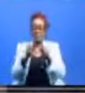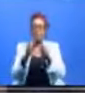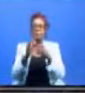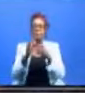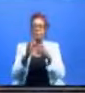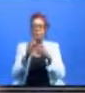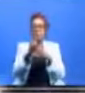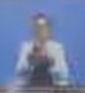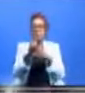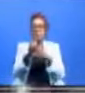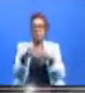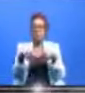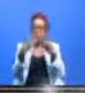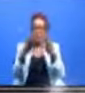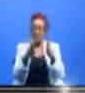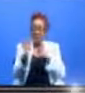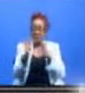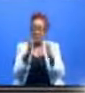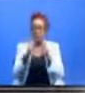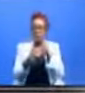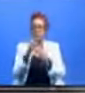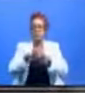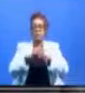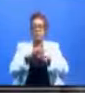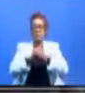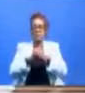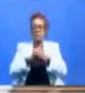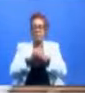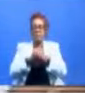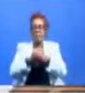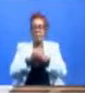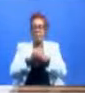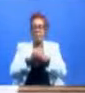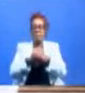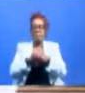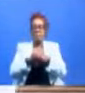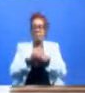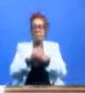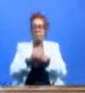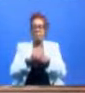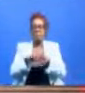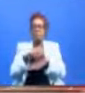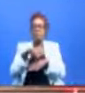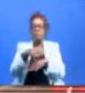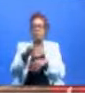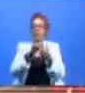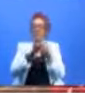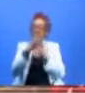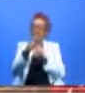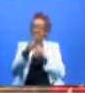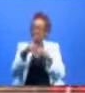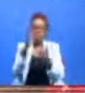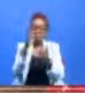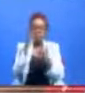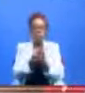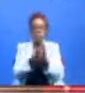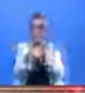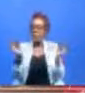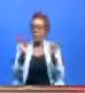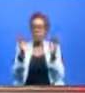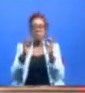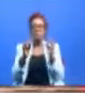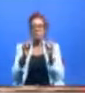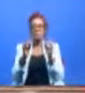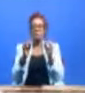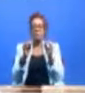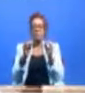kutoa mwelekeo unaofaa. This walk is a long walk, but not too long. What are we going to be